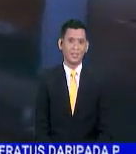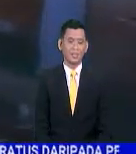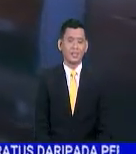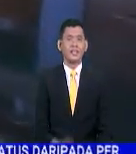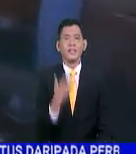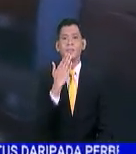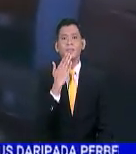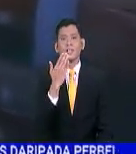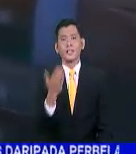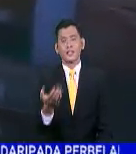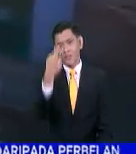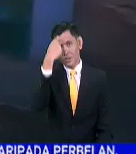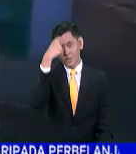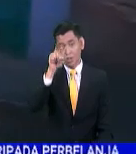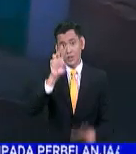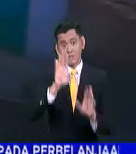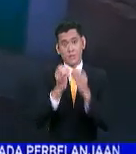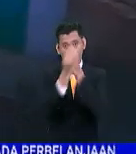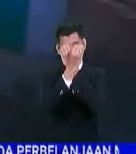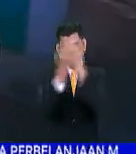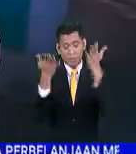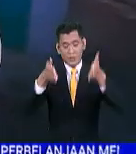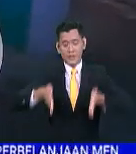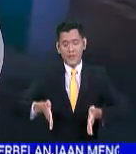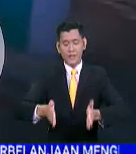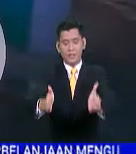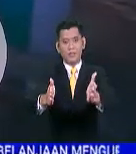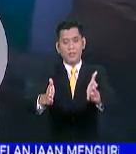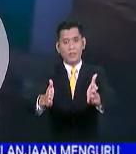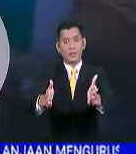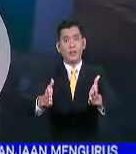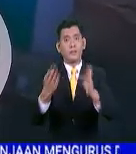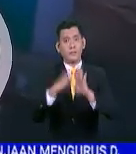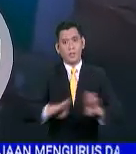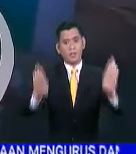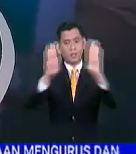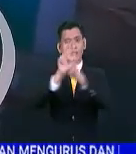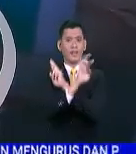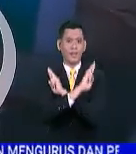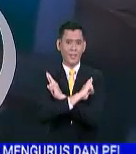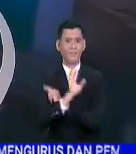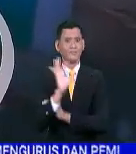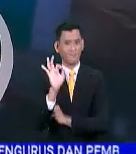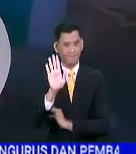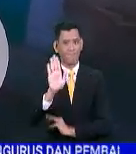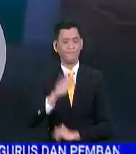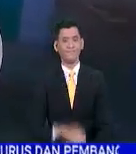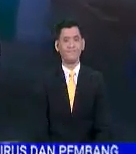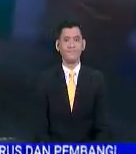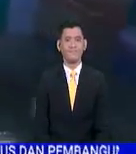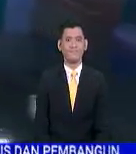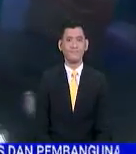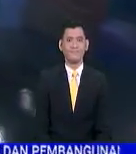Fatiha, terima kasih untuk perkembangan itu. Saudara, berita perdana berehat seketika kembali selepas ini.